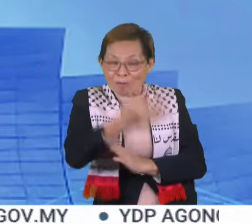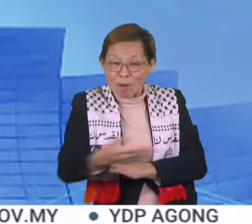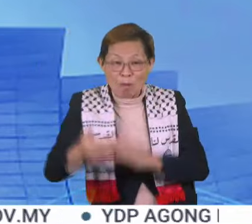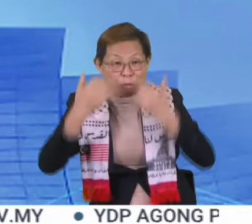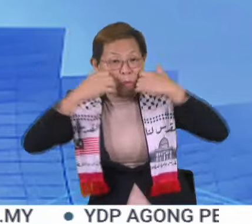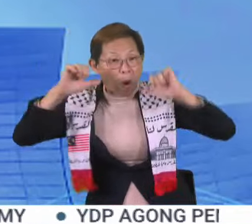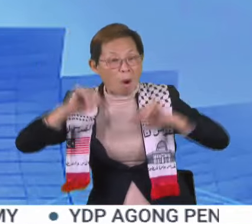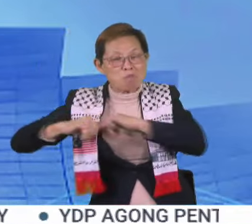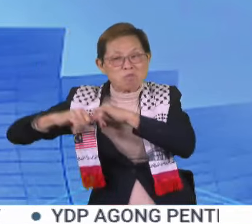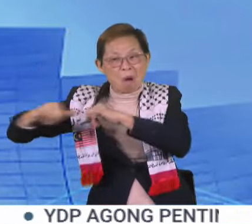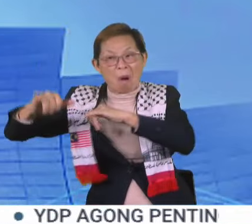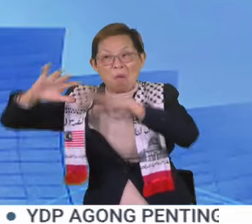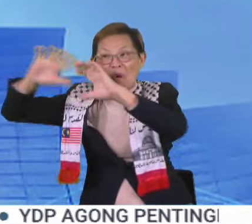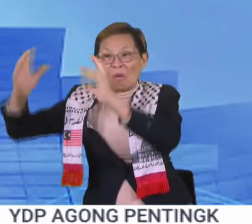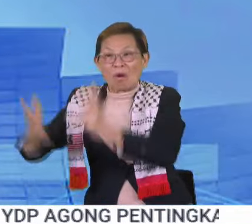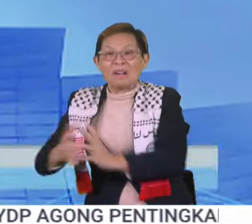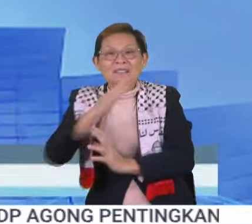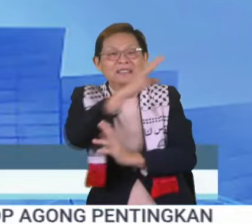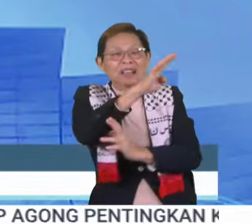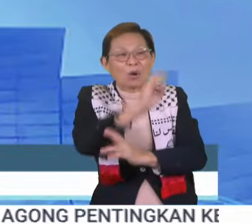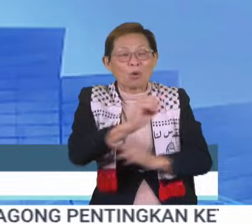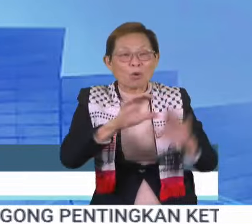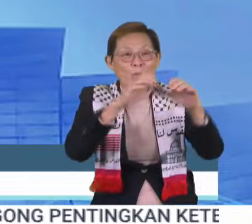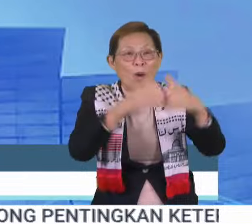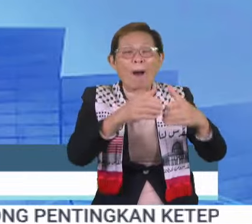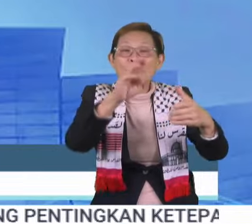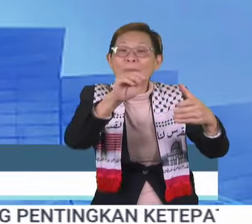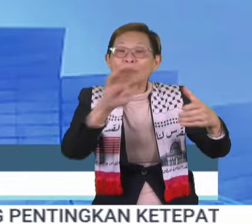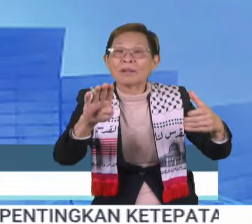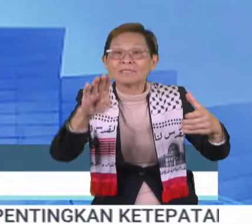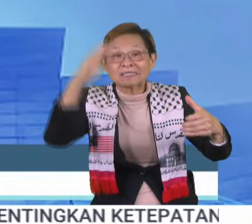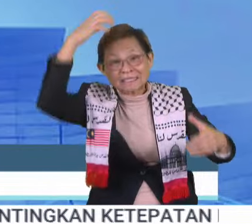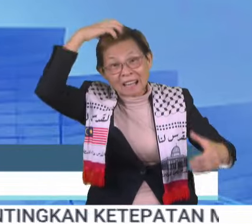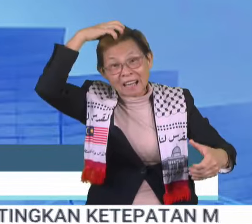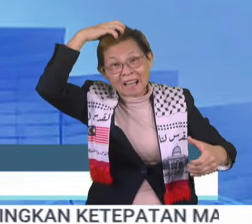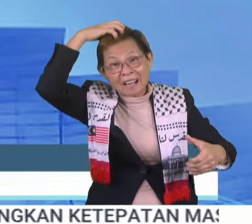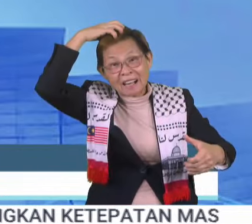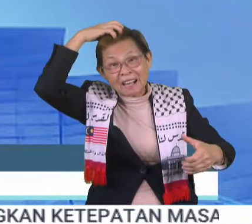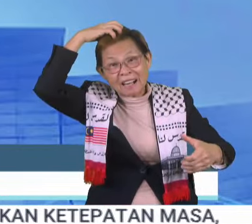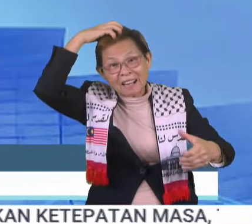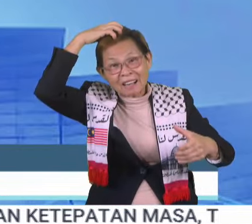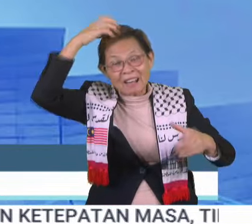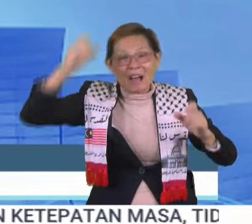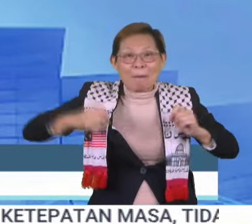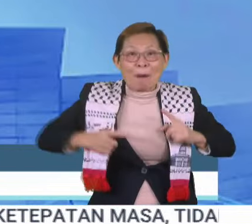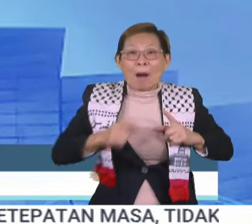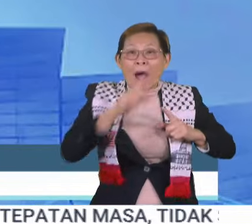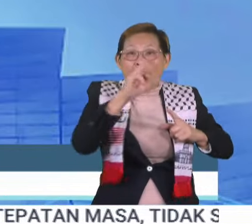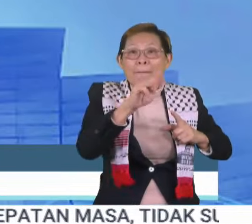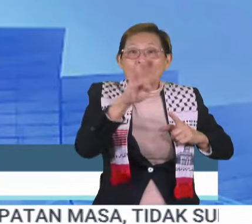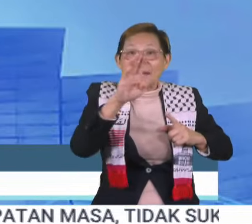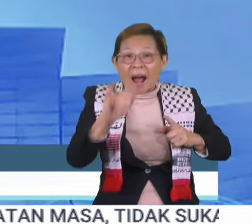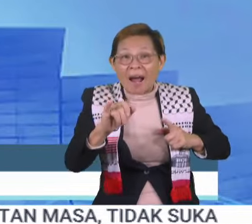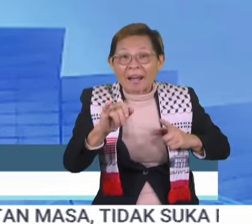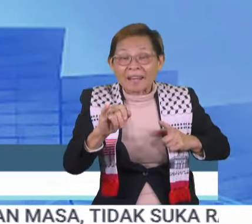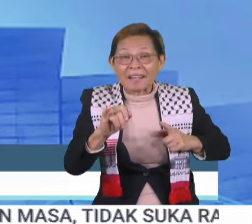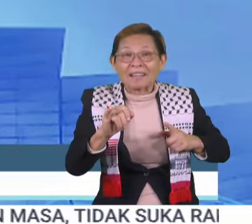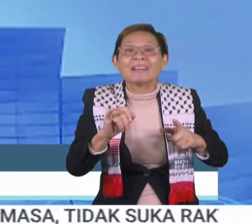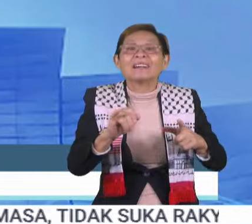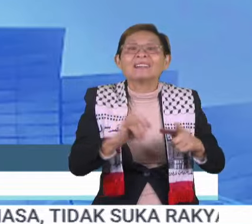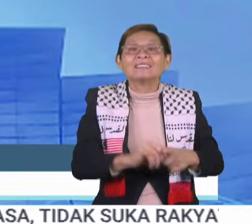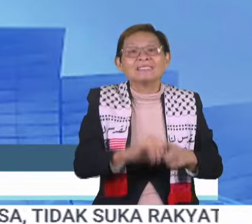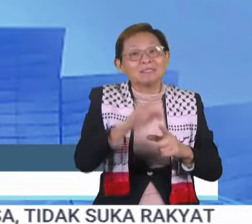bertaraf dunia. Ketua Pegawai Eksekutif Kumpulan Menteri Besar Selangor, Pemerbadanan MBI, Saipul Yazan Mat